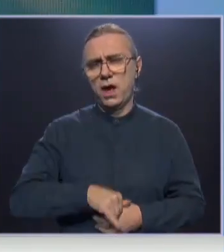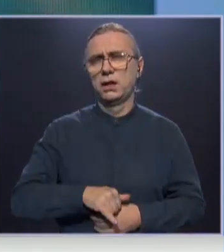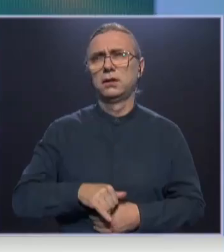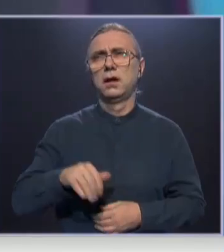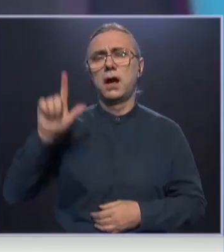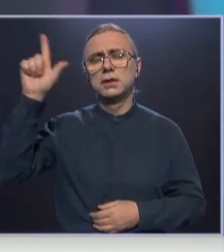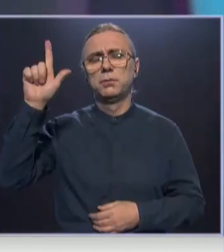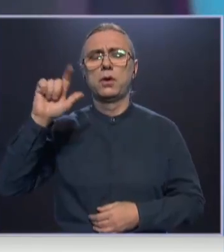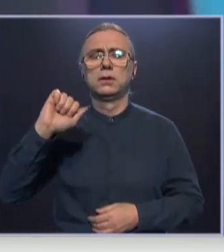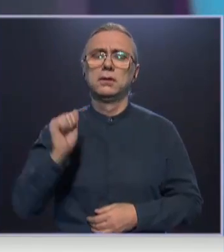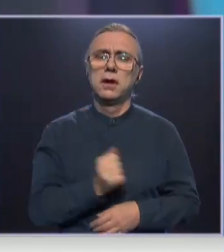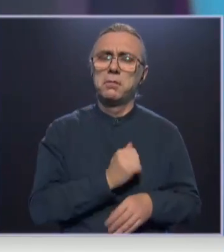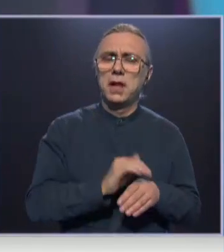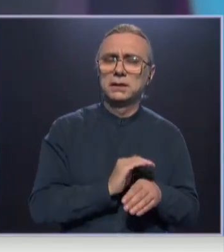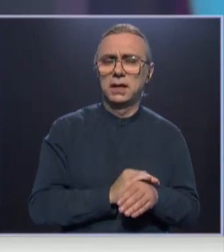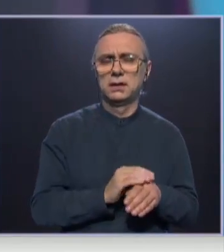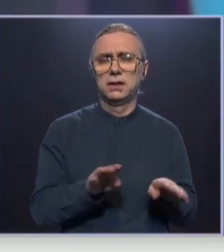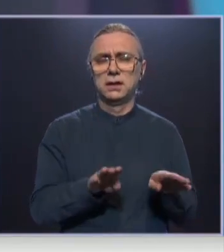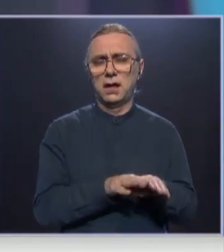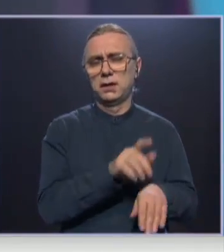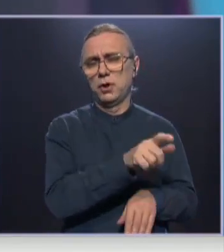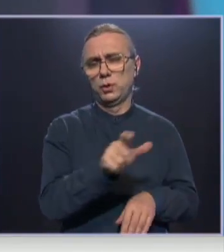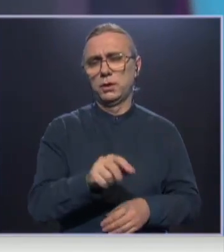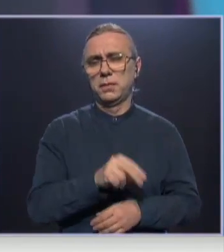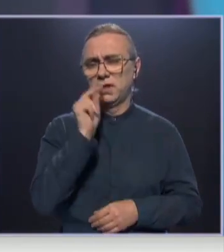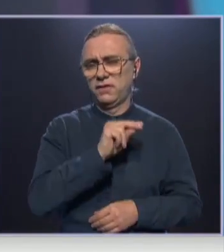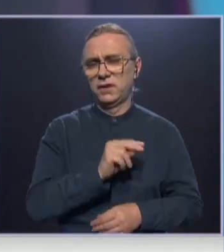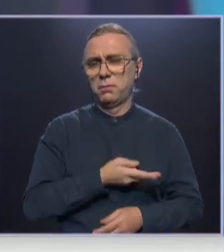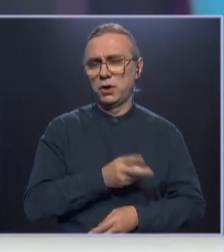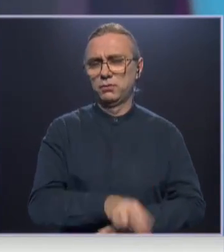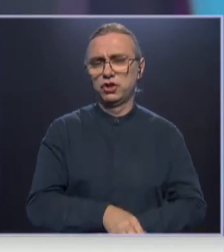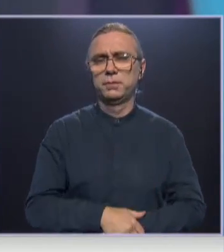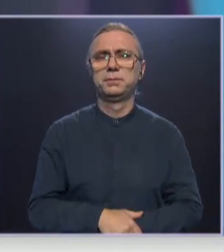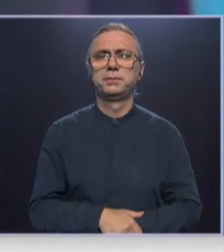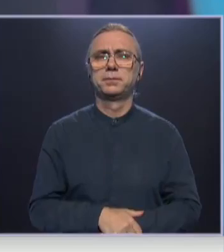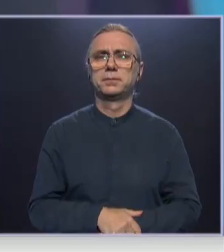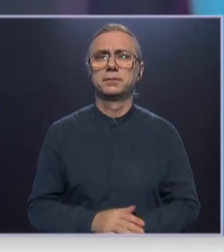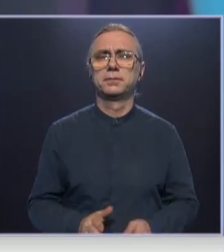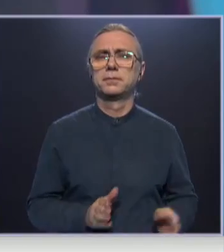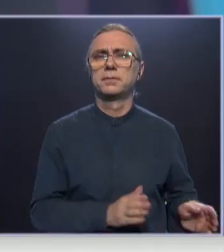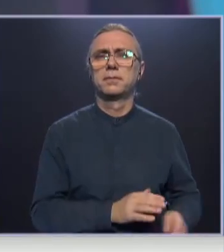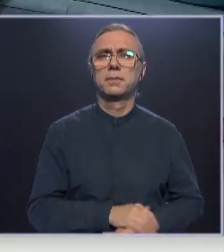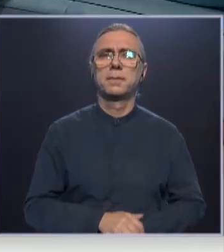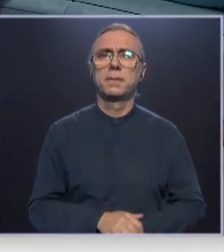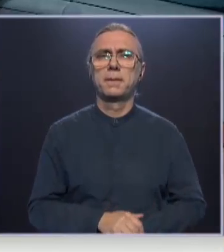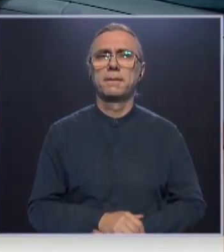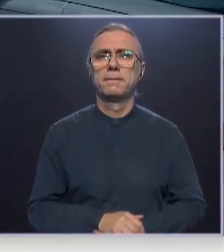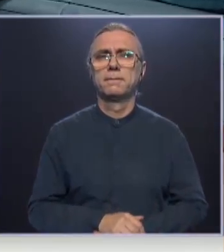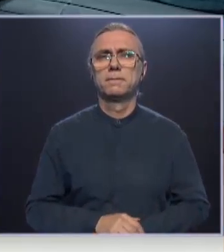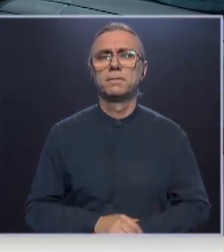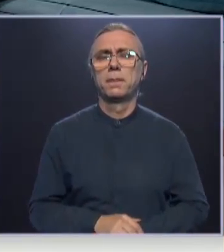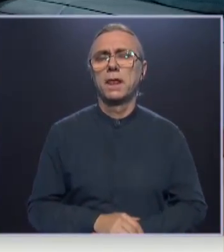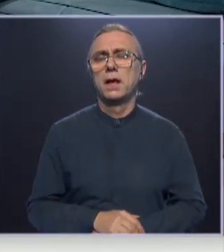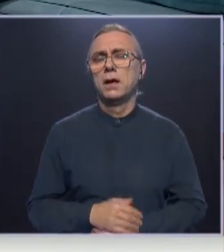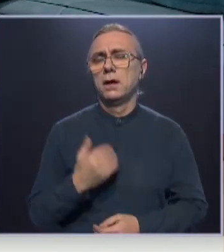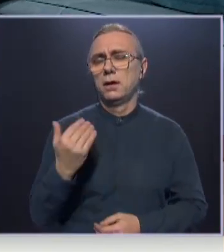Давайте пойдем дальше. Добрый вечер. Мама меня обижает, кричит на меня. Меня мама била по лицу, угрожала, что убьет. Скажите, пожалуйста, Господь маму может